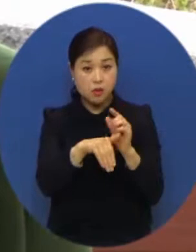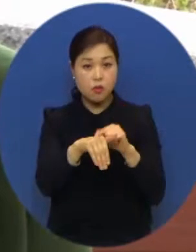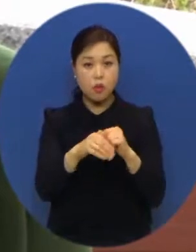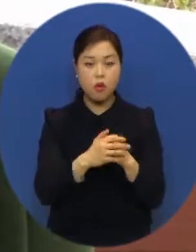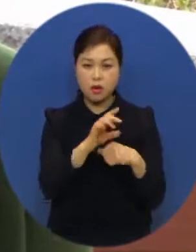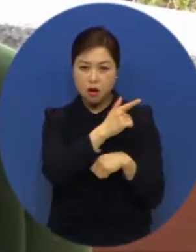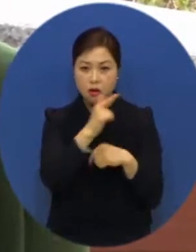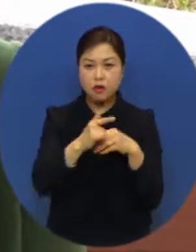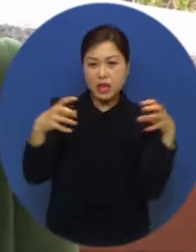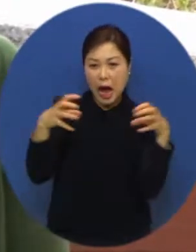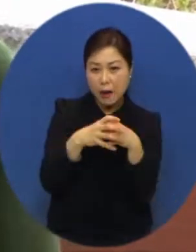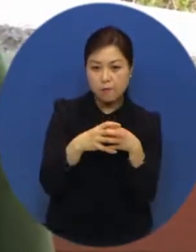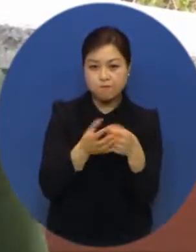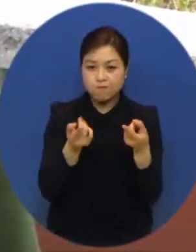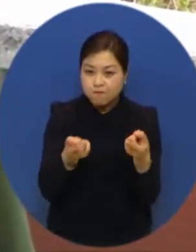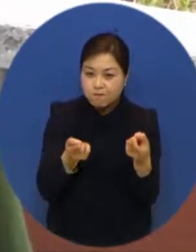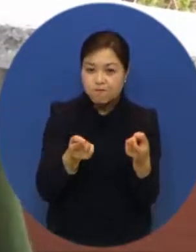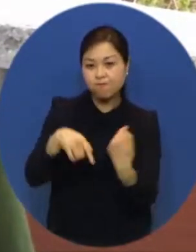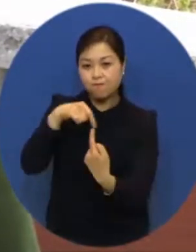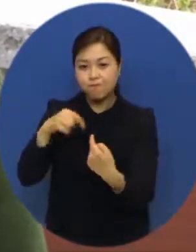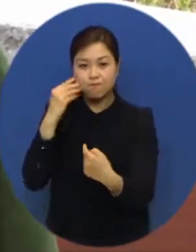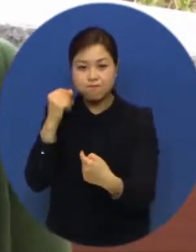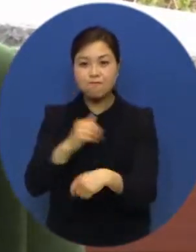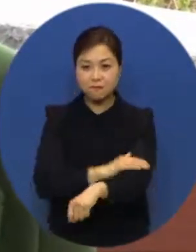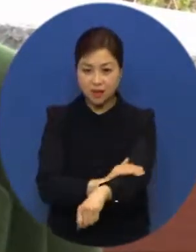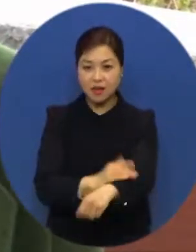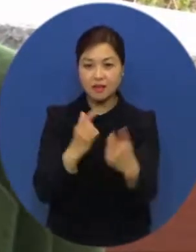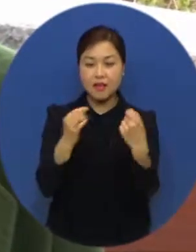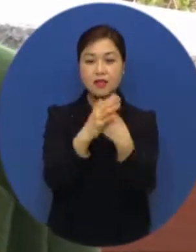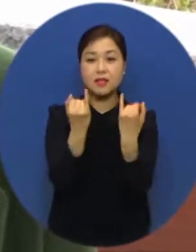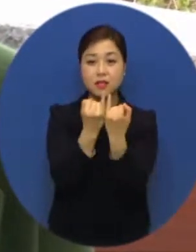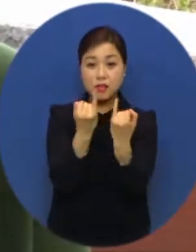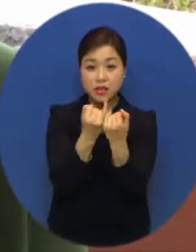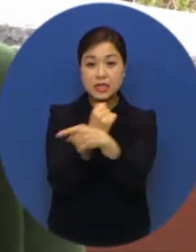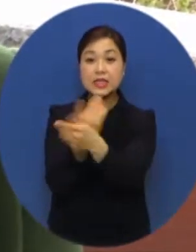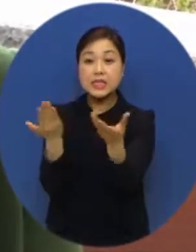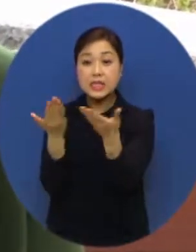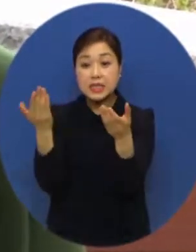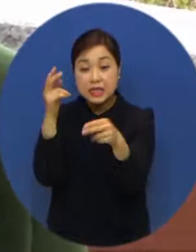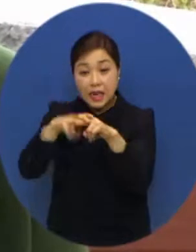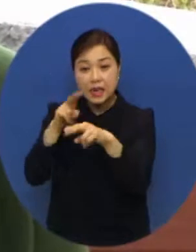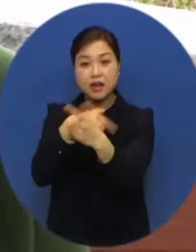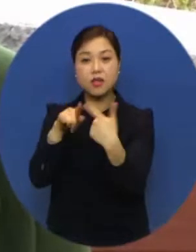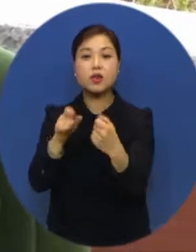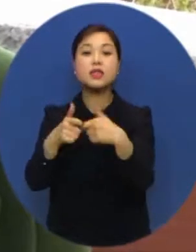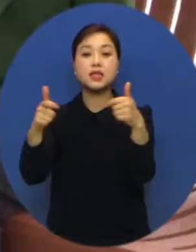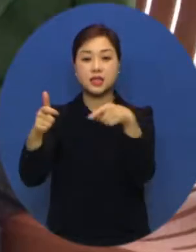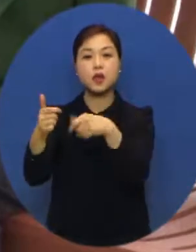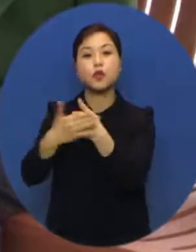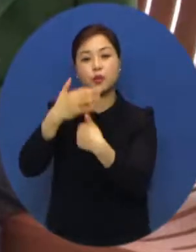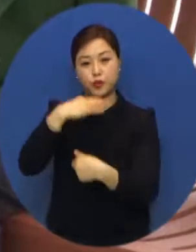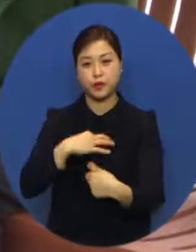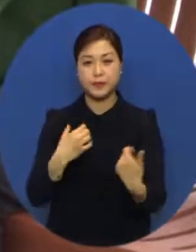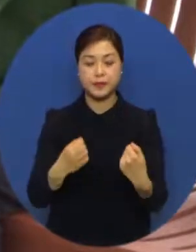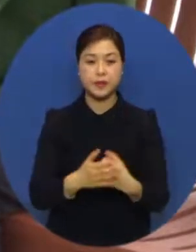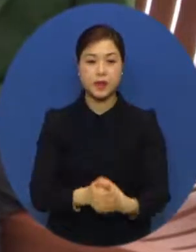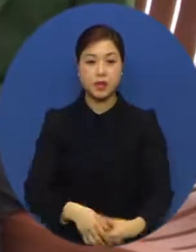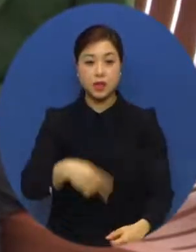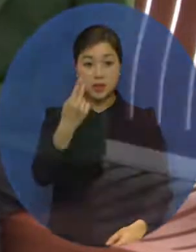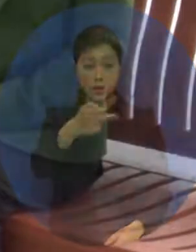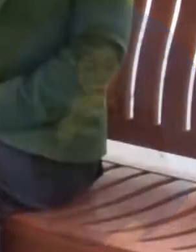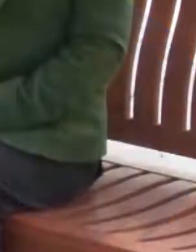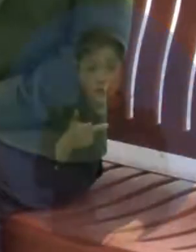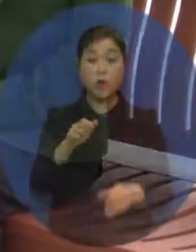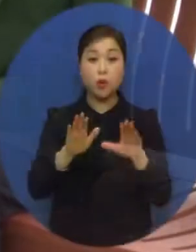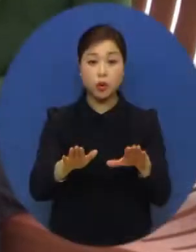종합적입니다. 네, 그래서 그런 점이 네. 아마 여성들의 일자리가 좀 더 늘어나게 되지 않았나 네. 싶습니다. 2017년 올해는